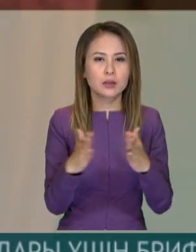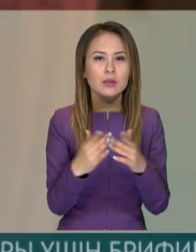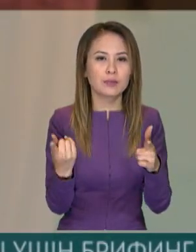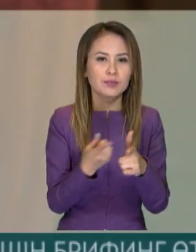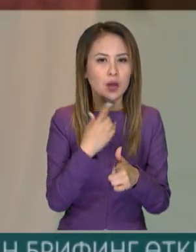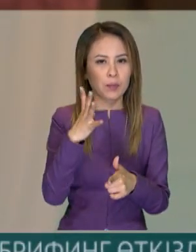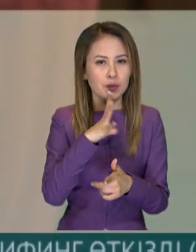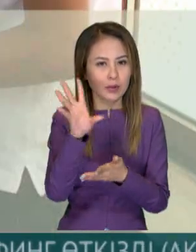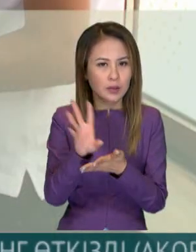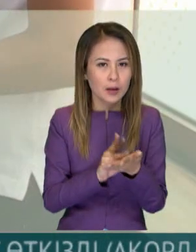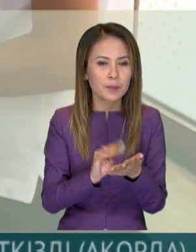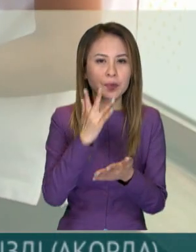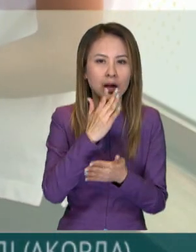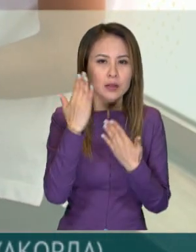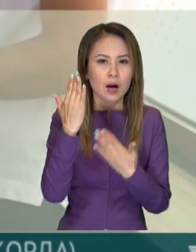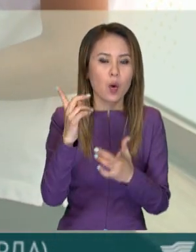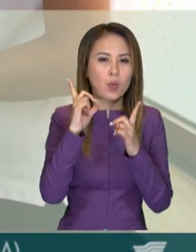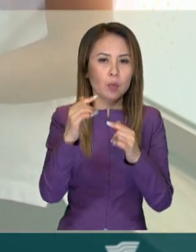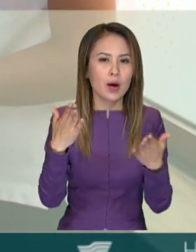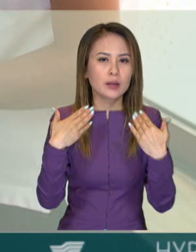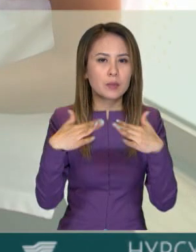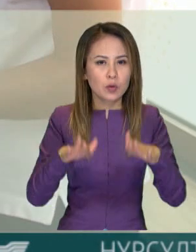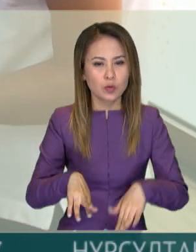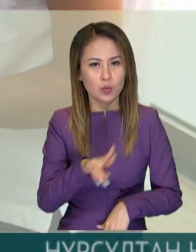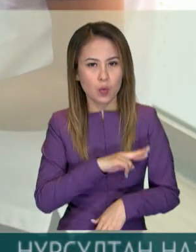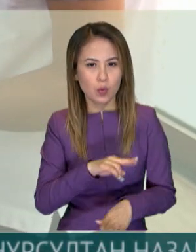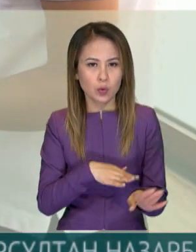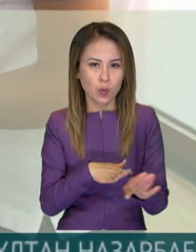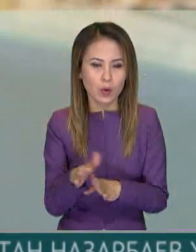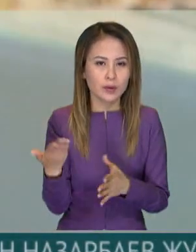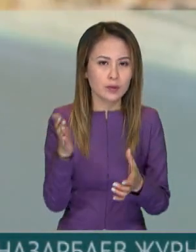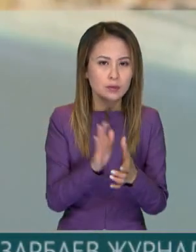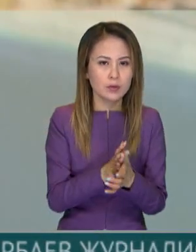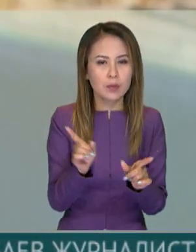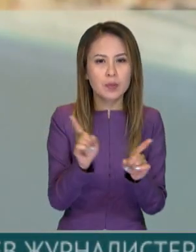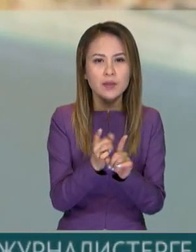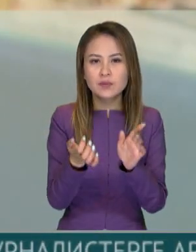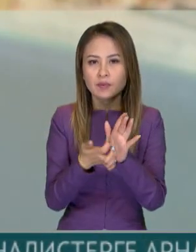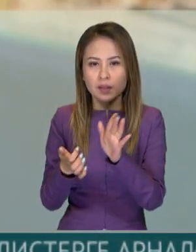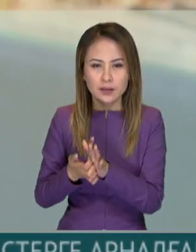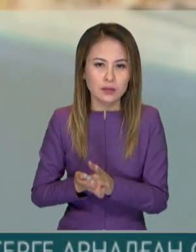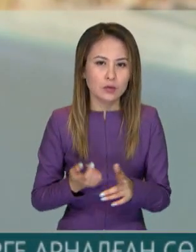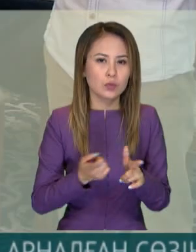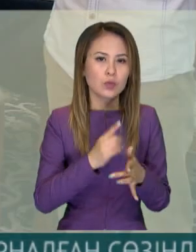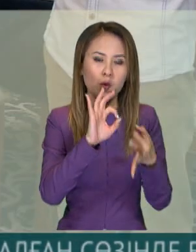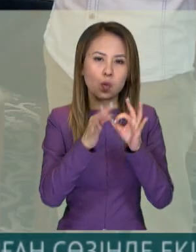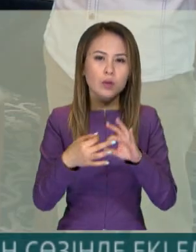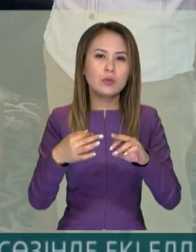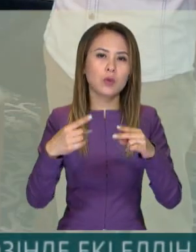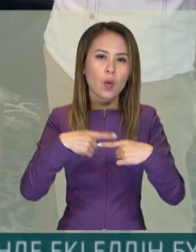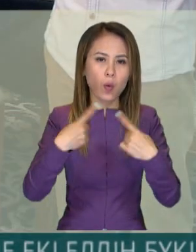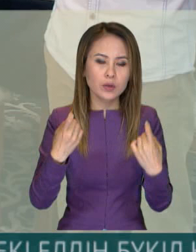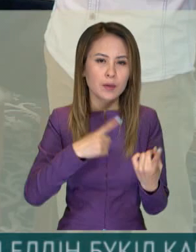жетік меңгерген. Шетелдік маман әуелі демалыс орнының жұмысымен толық танысып, кемшіліктерді анықтаған. Енді осы кемшіліктер бойынша